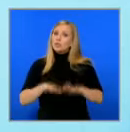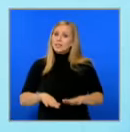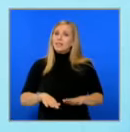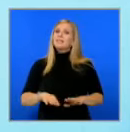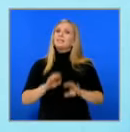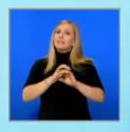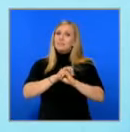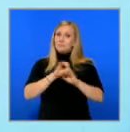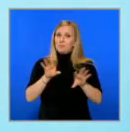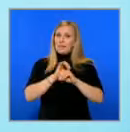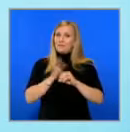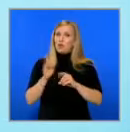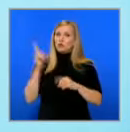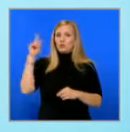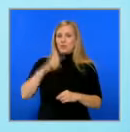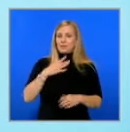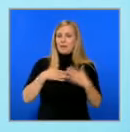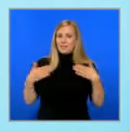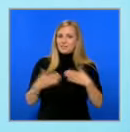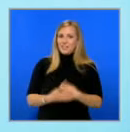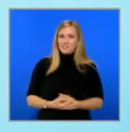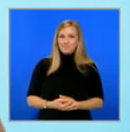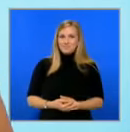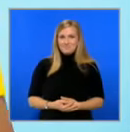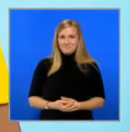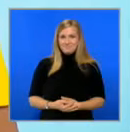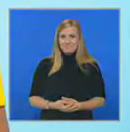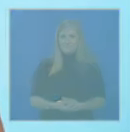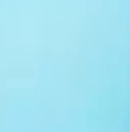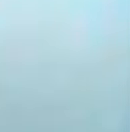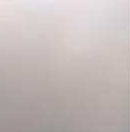предаването още от деня и нади обретенова от мен довиждане и приятна